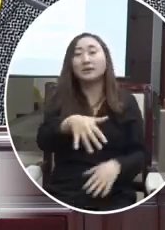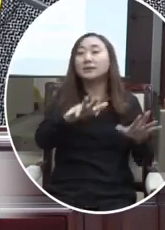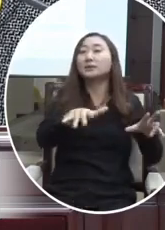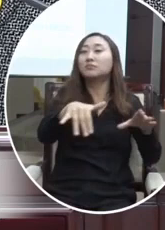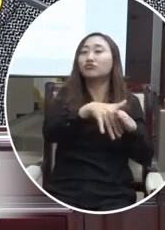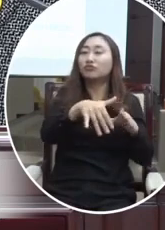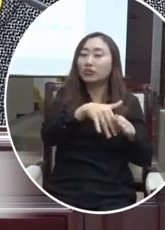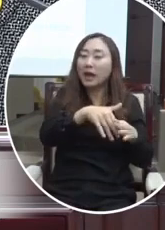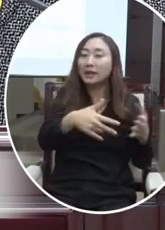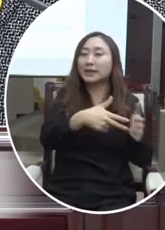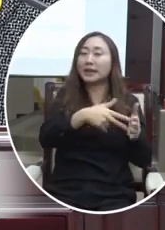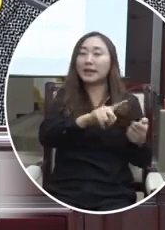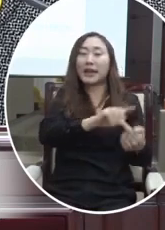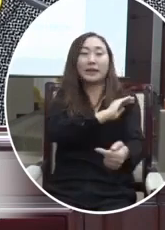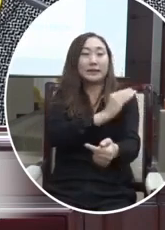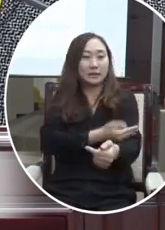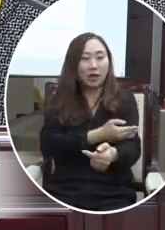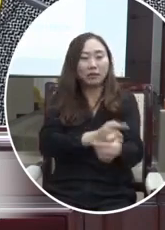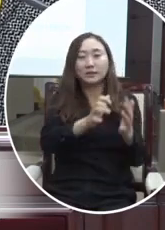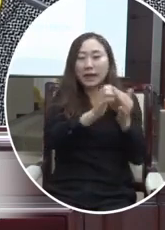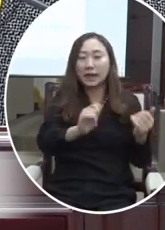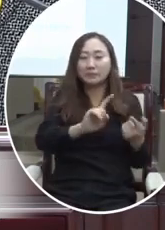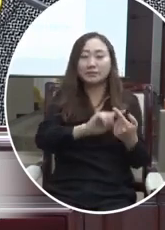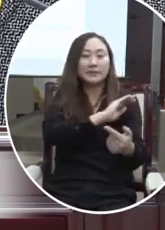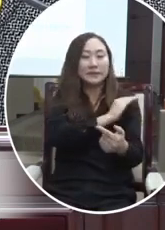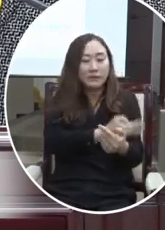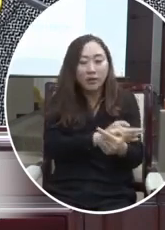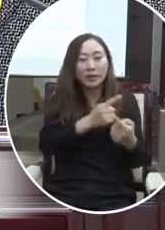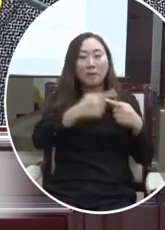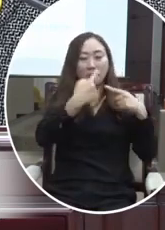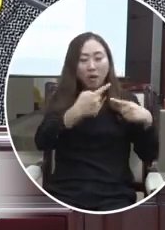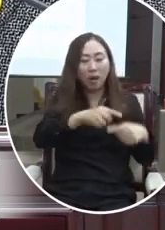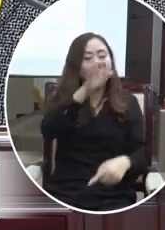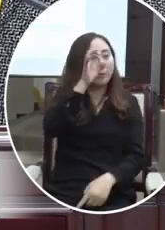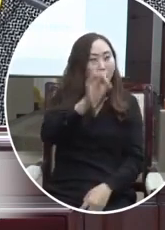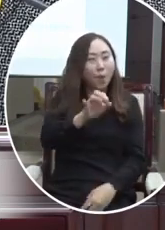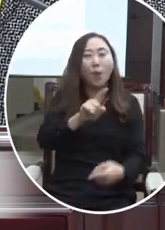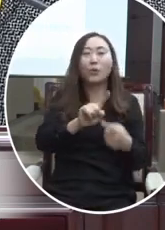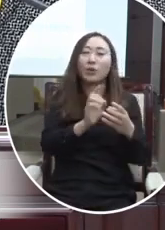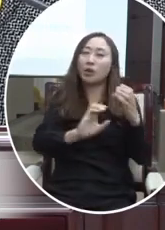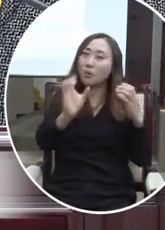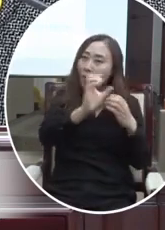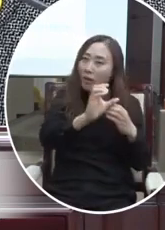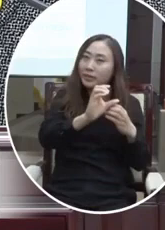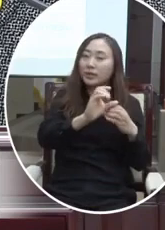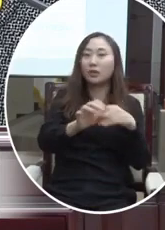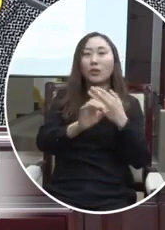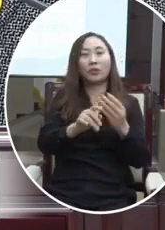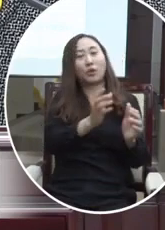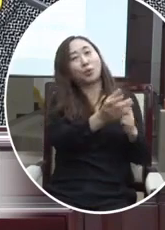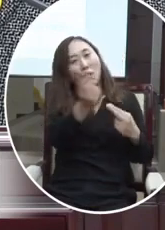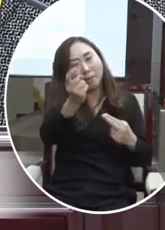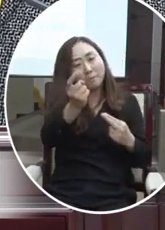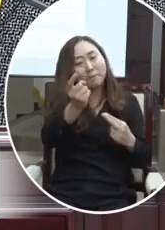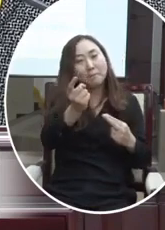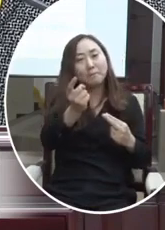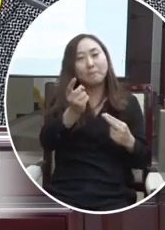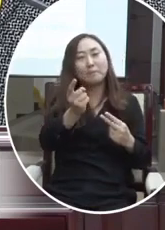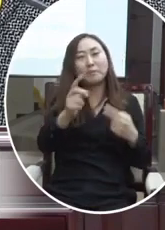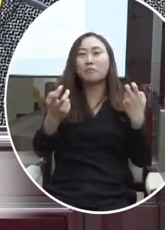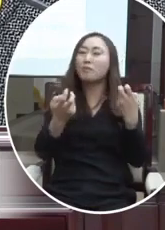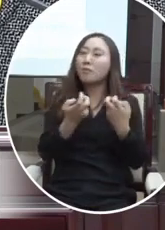문화재단 현재 역량에 대한 구성원들의 역량에 대해서 체크하고 어떤 걸 또 보완하고 또 어떤 걸